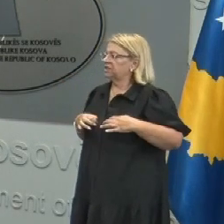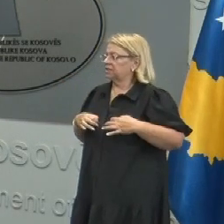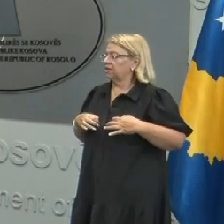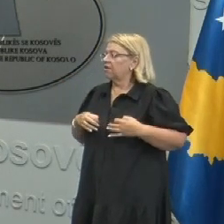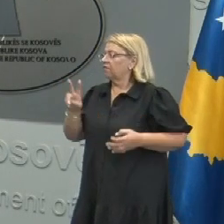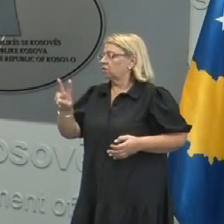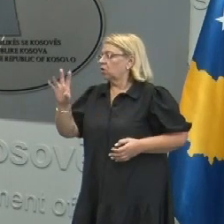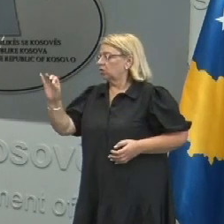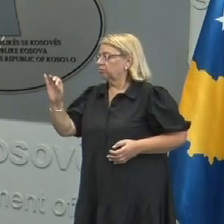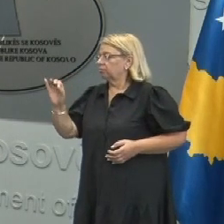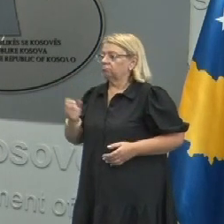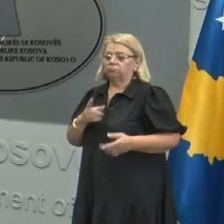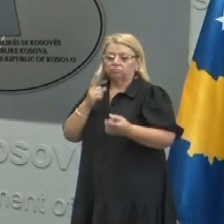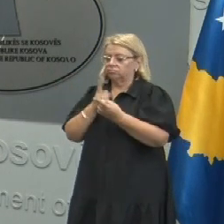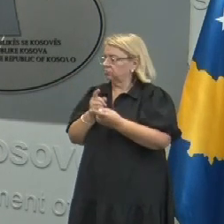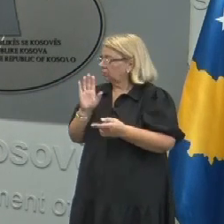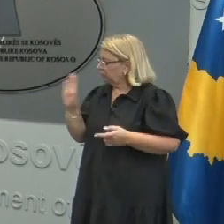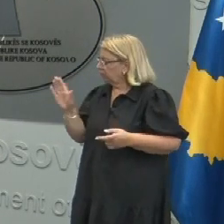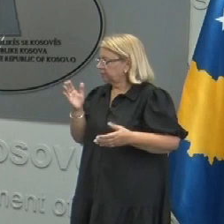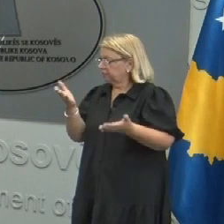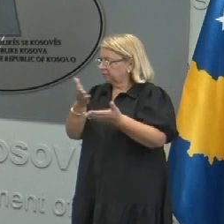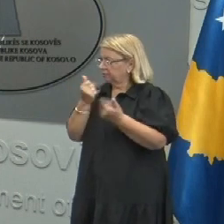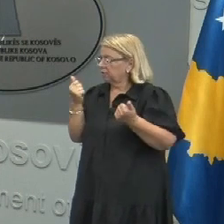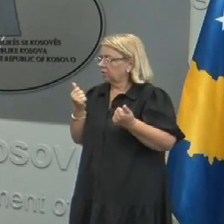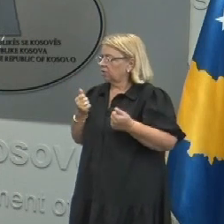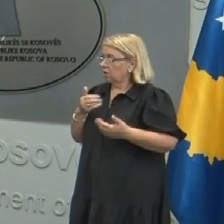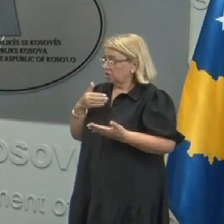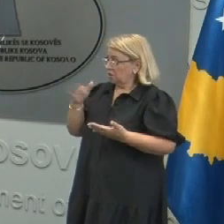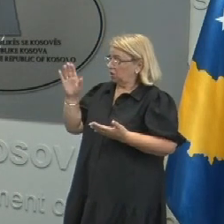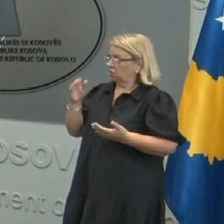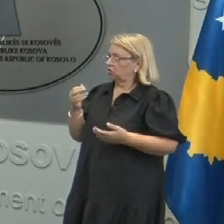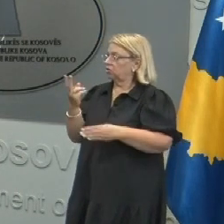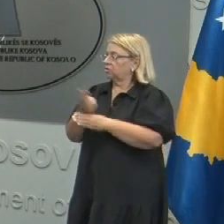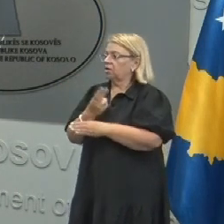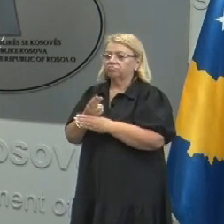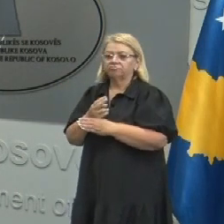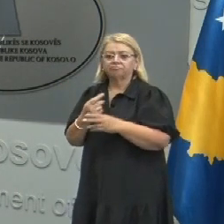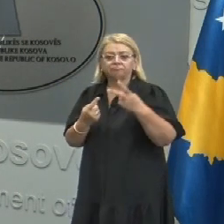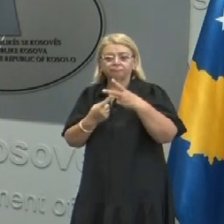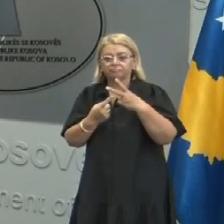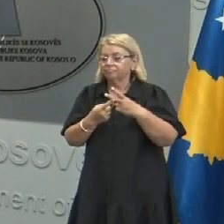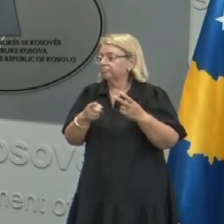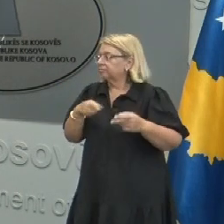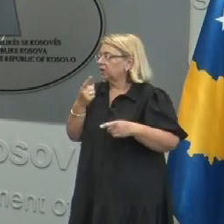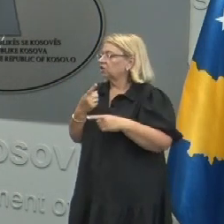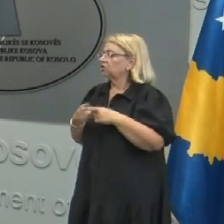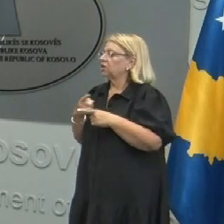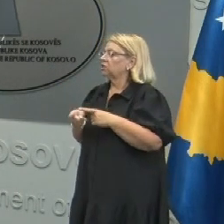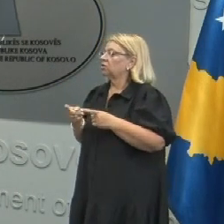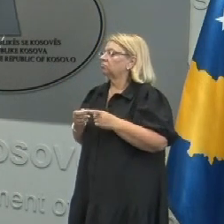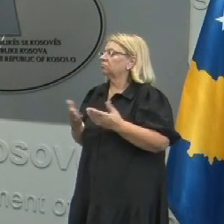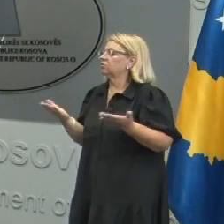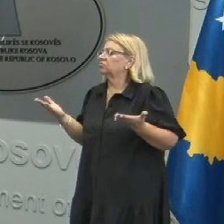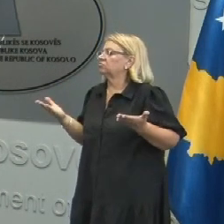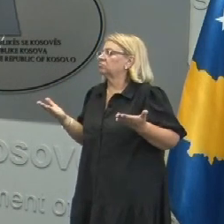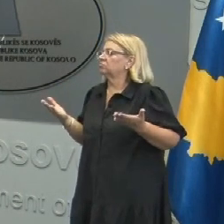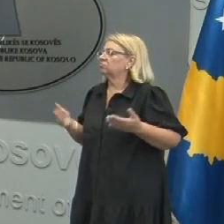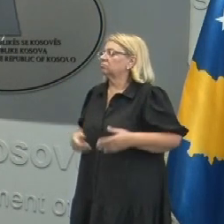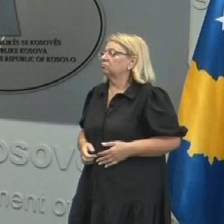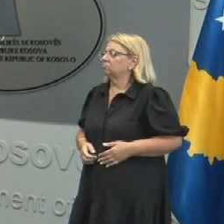me ju, a keni qenë jashtë shtetit siç u raportua në disa media, apo thjesht ishte çështje protokollare, po që të takoj ju sot me të